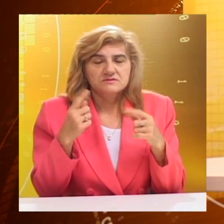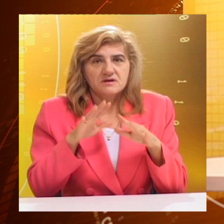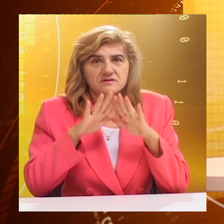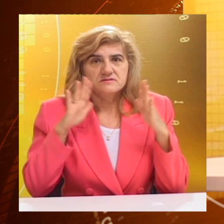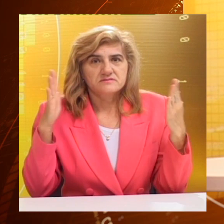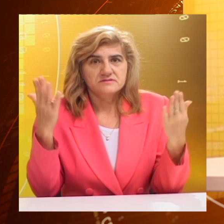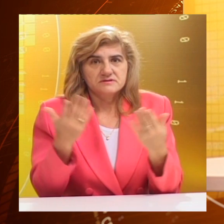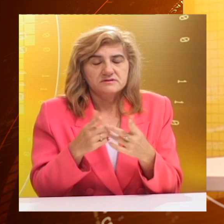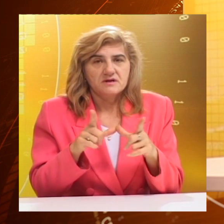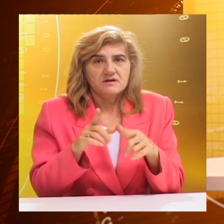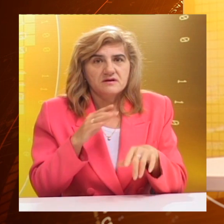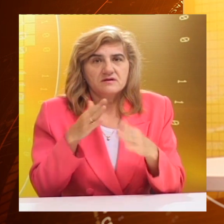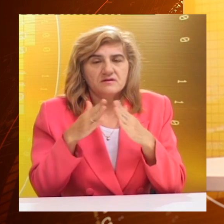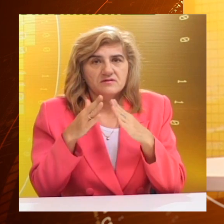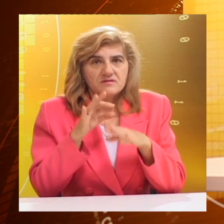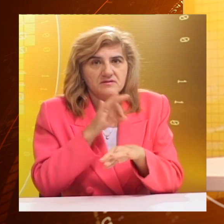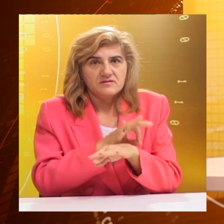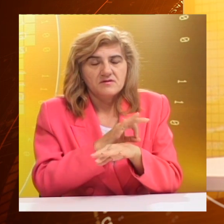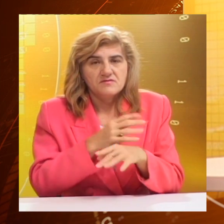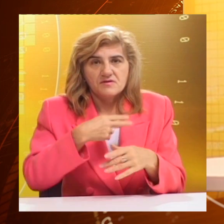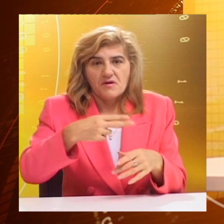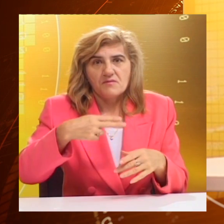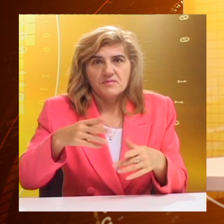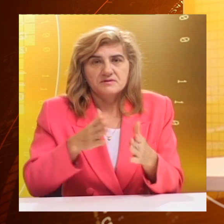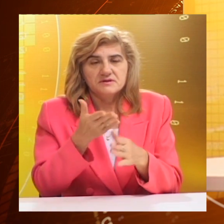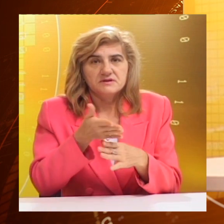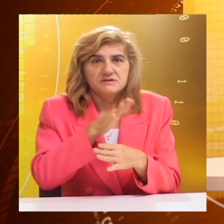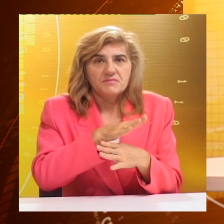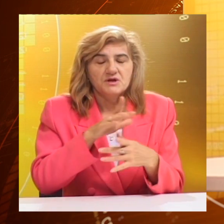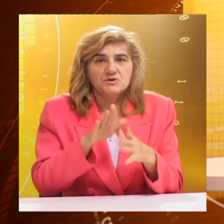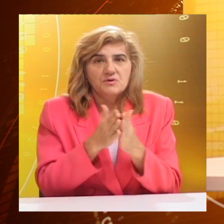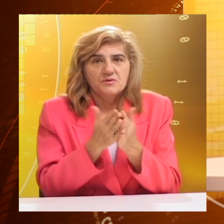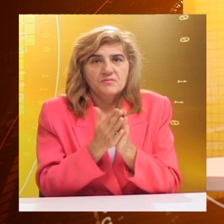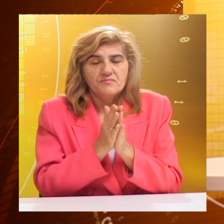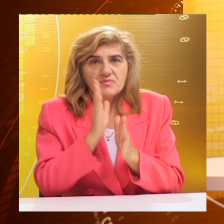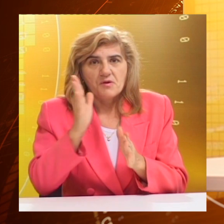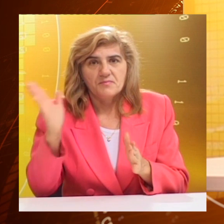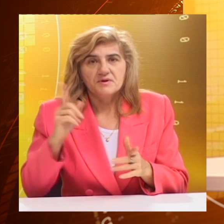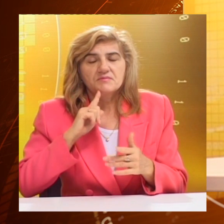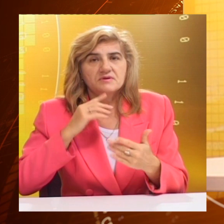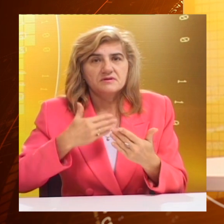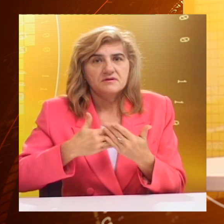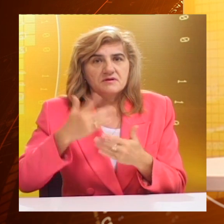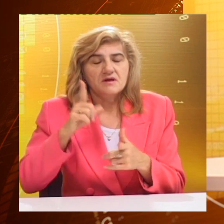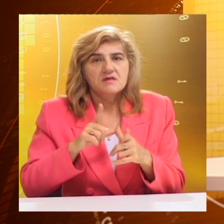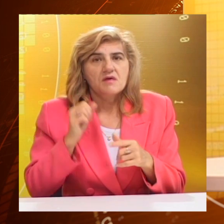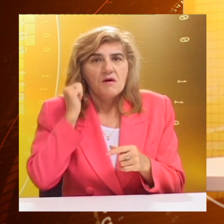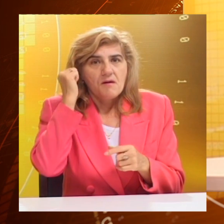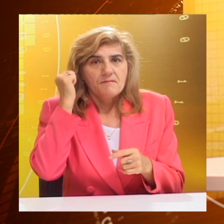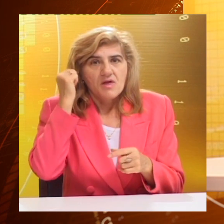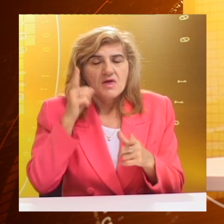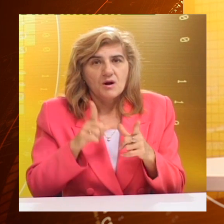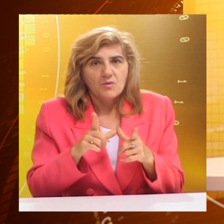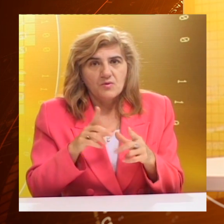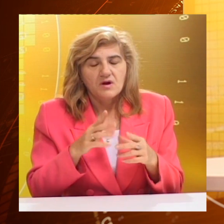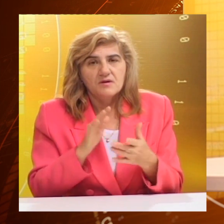U zelenoj sali gradske kuće potpisan protokol u saradnji između Gradske biblioteke Subotica i Narodne univerzitetske biblioteke Republike Srpske iz